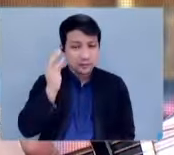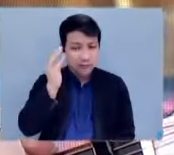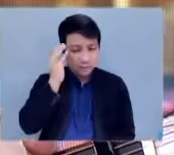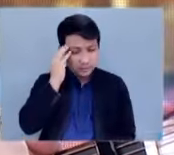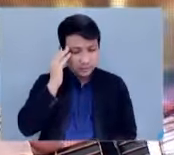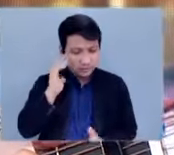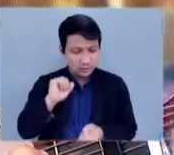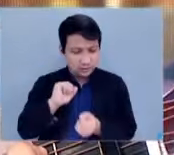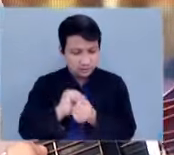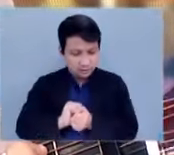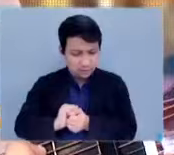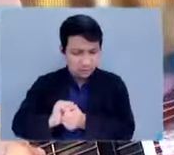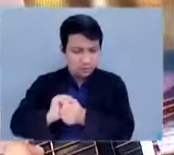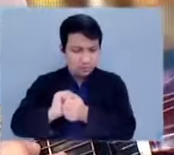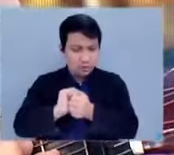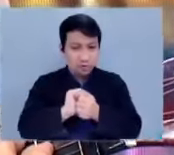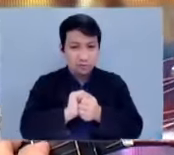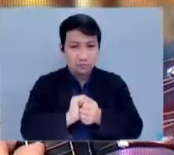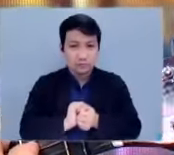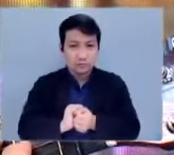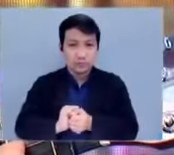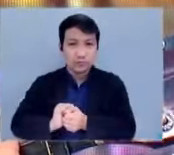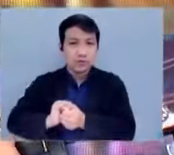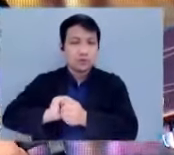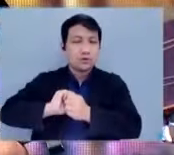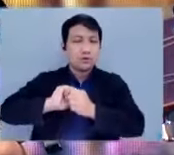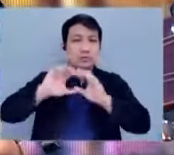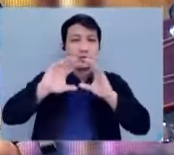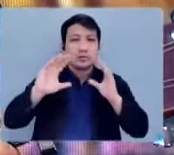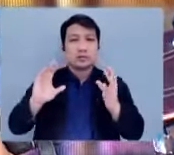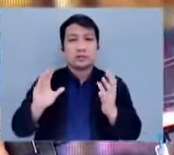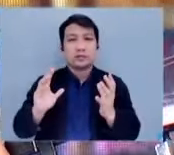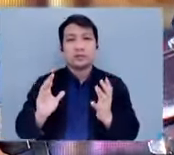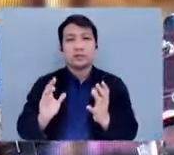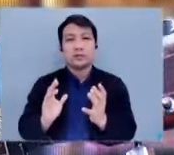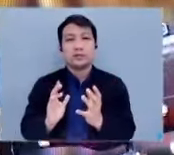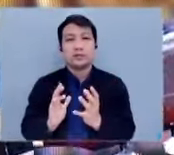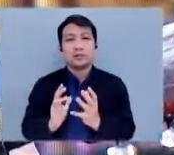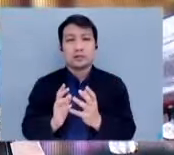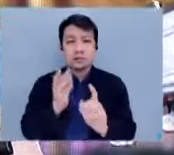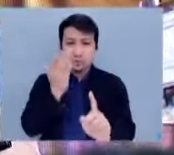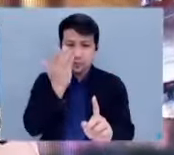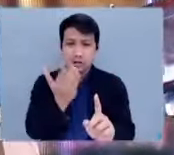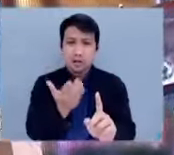biling mo mundo'y magik